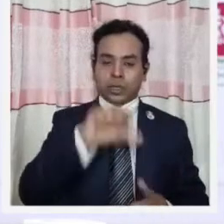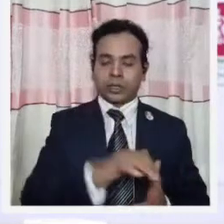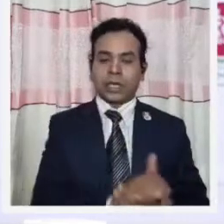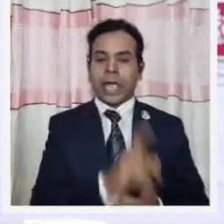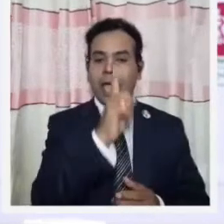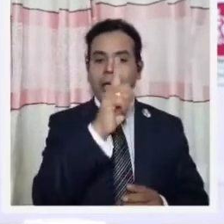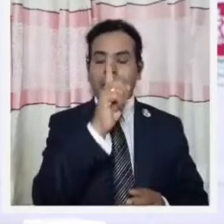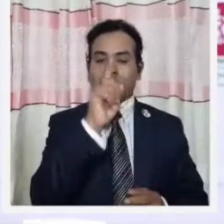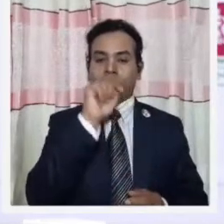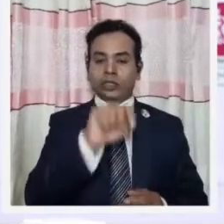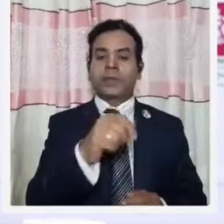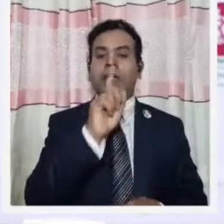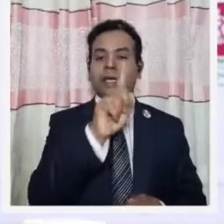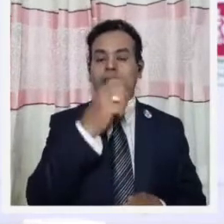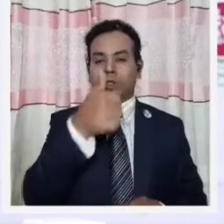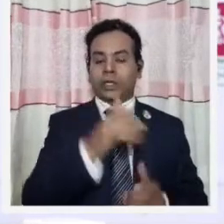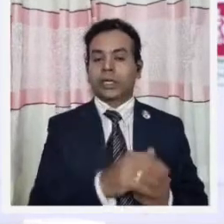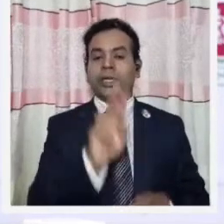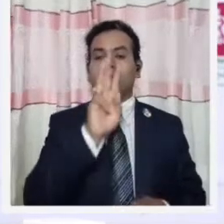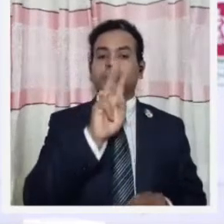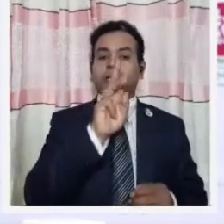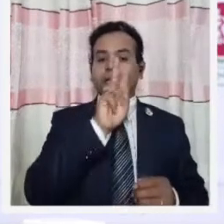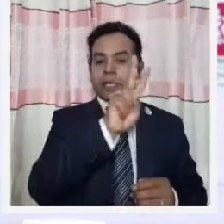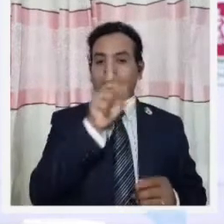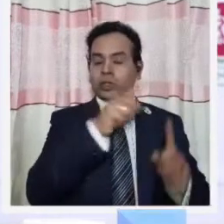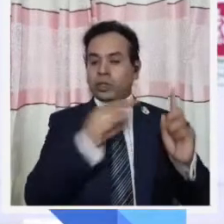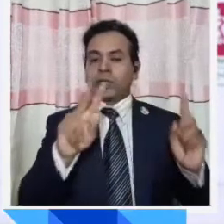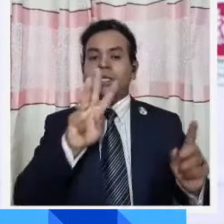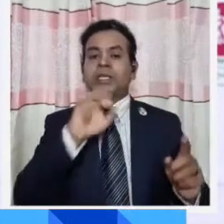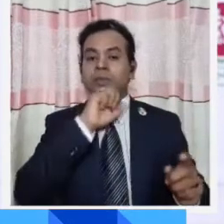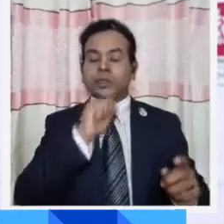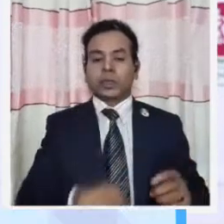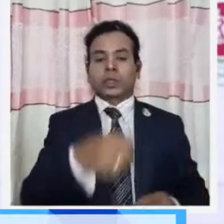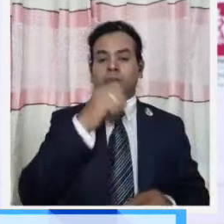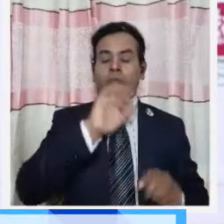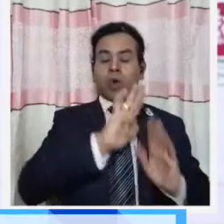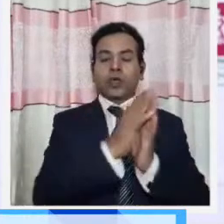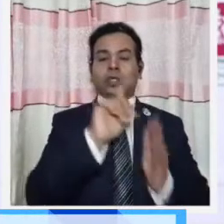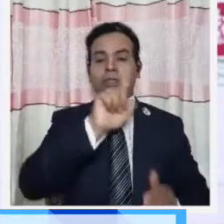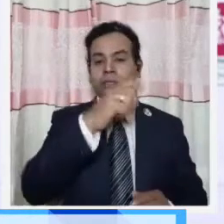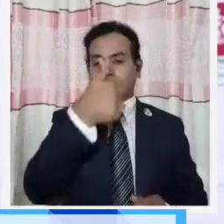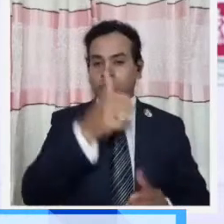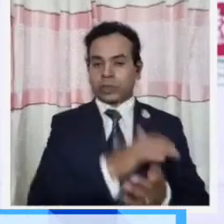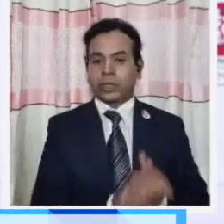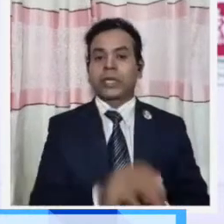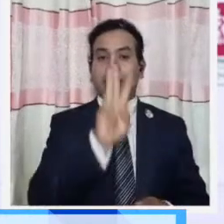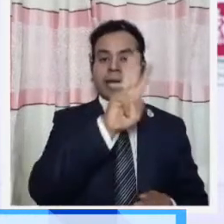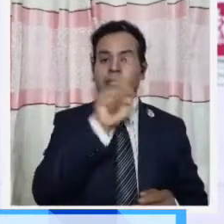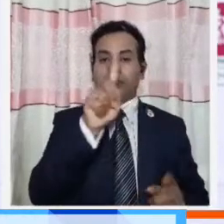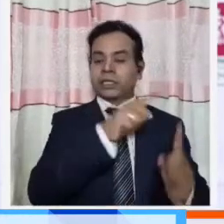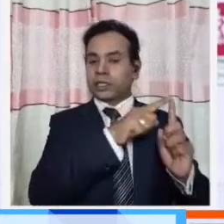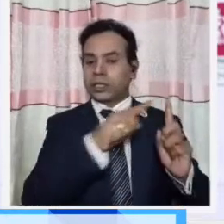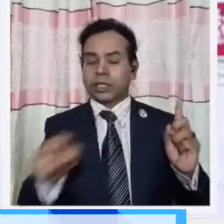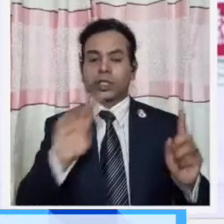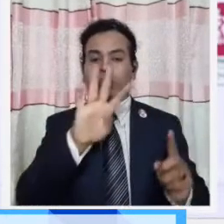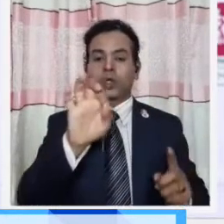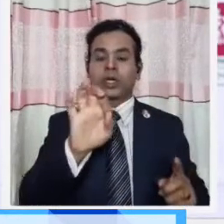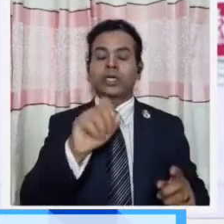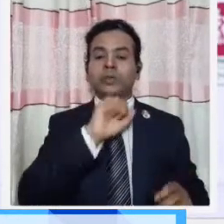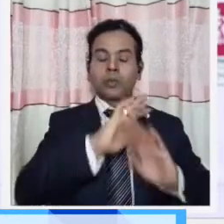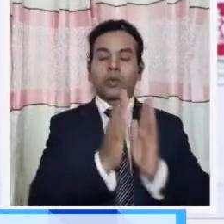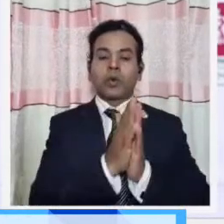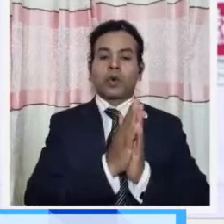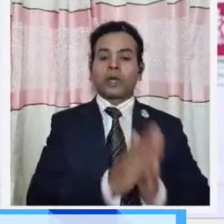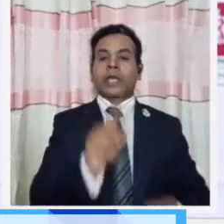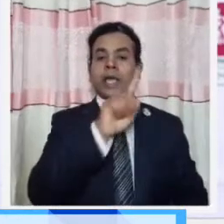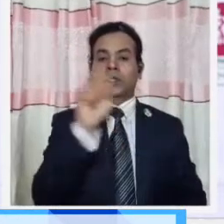জন ১.৬৮%, ১১ থেকে ২০ বছরের ২৯ জন ১.১৬%, ২১ থেকে ৩০